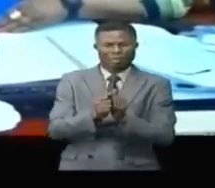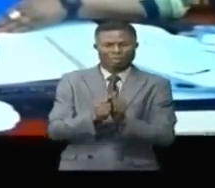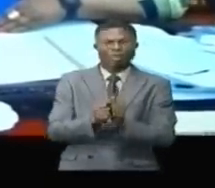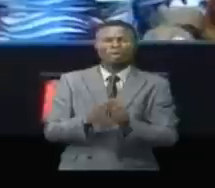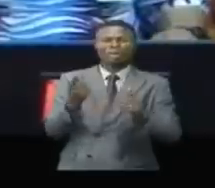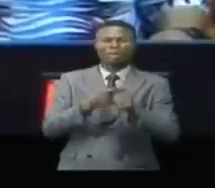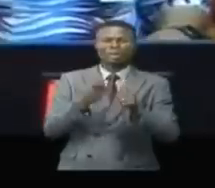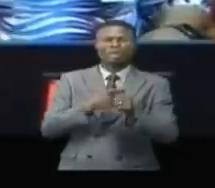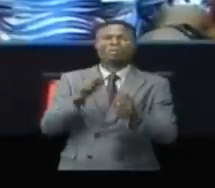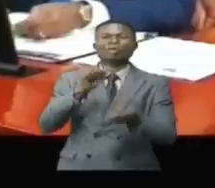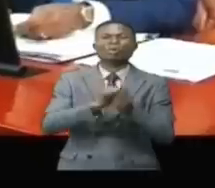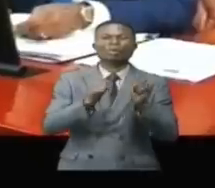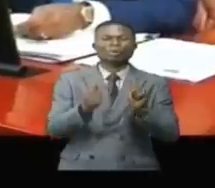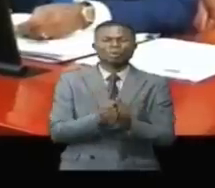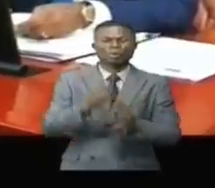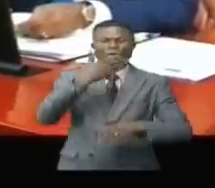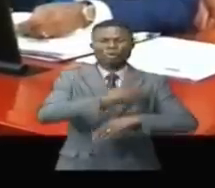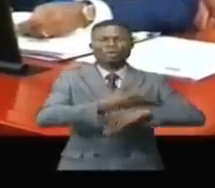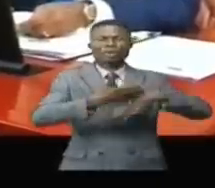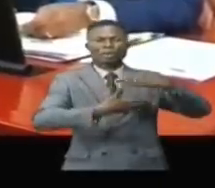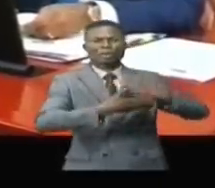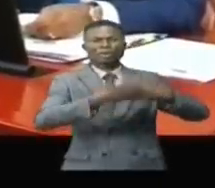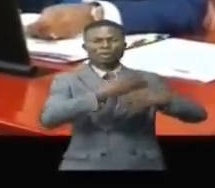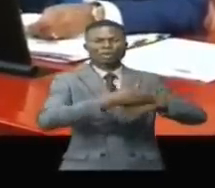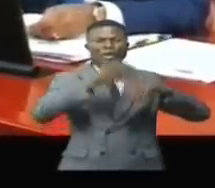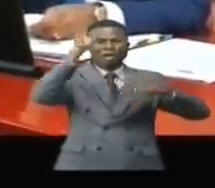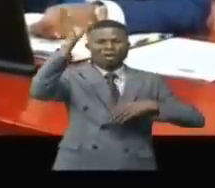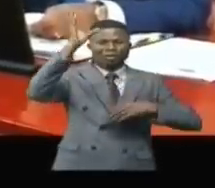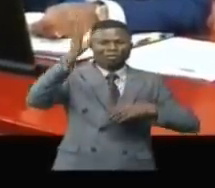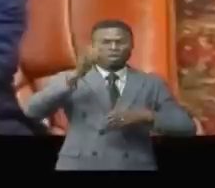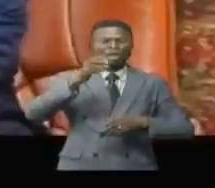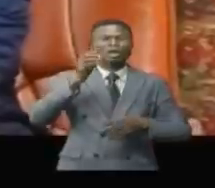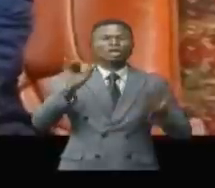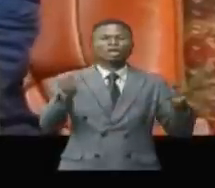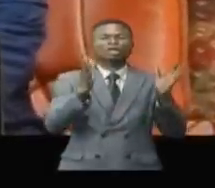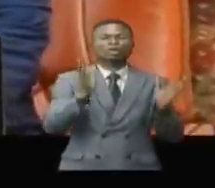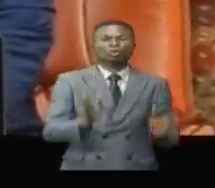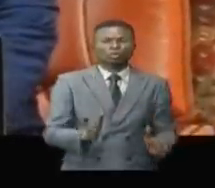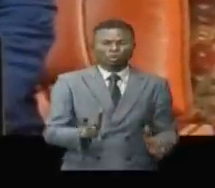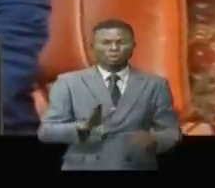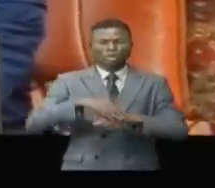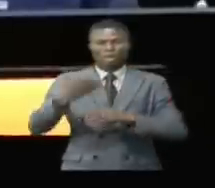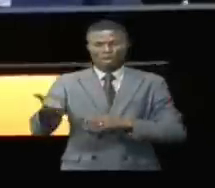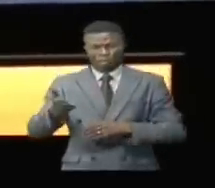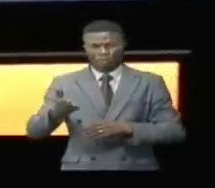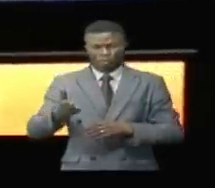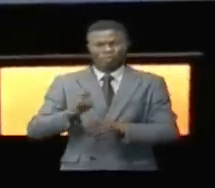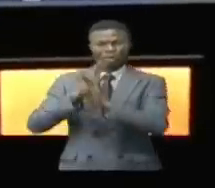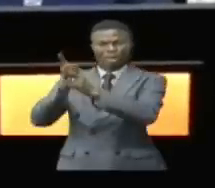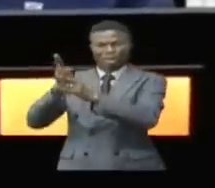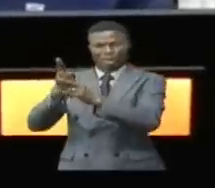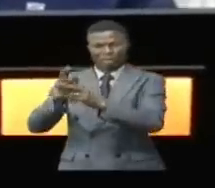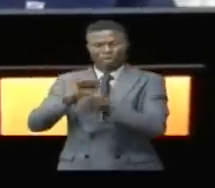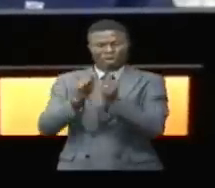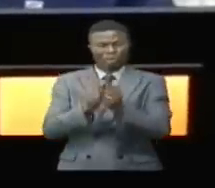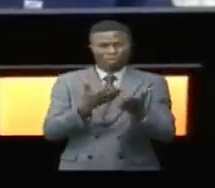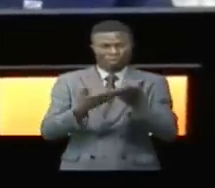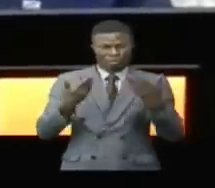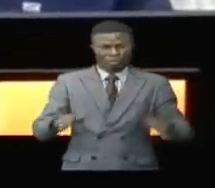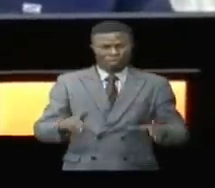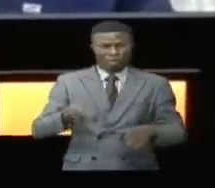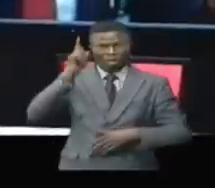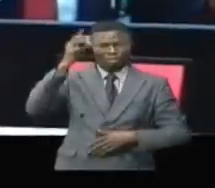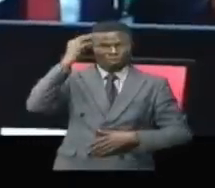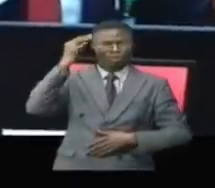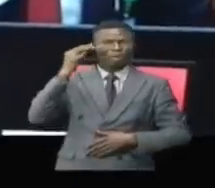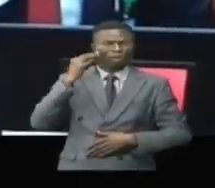la problématique de la construction du village des athlètes. Après avoir dressé l'état des lieux de la question, le Premier